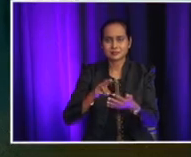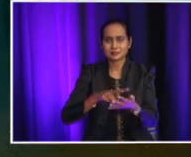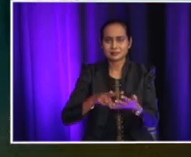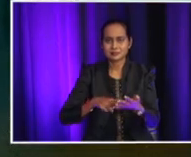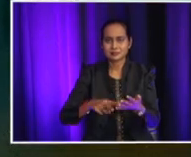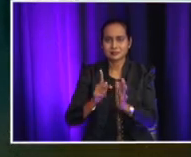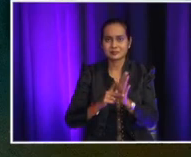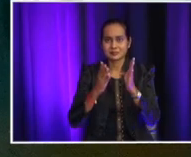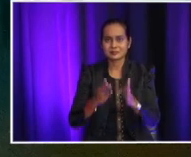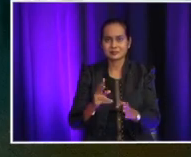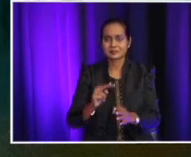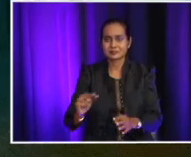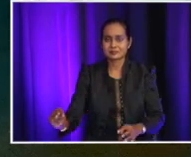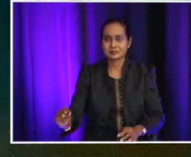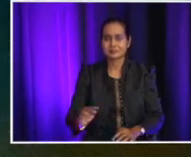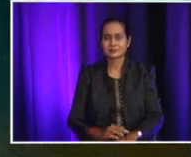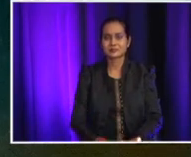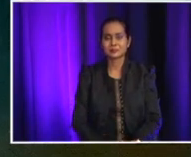10 tahun